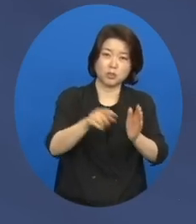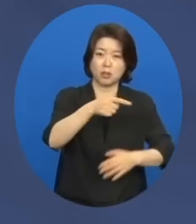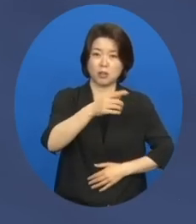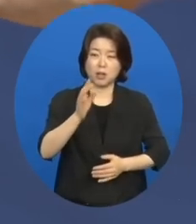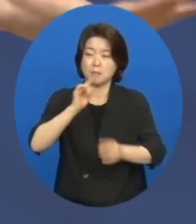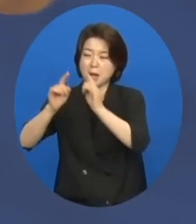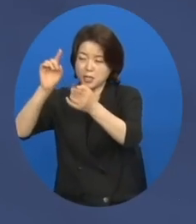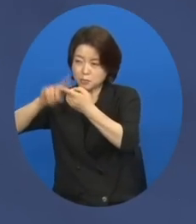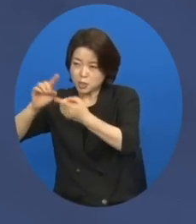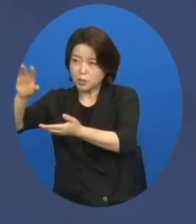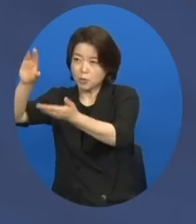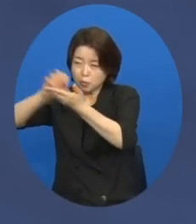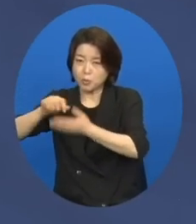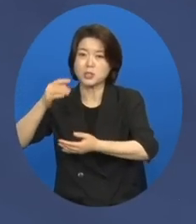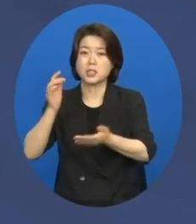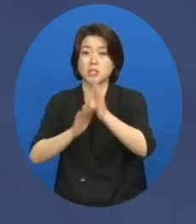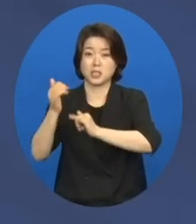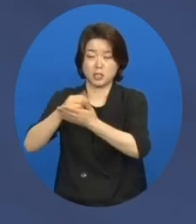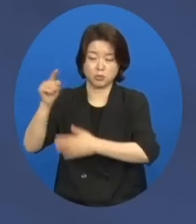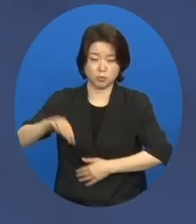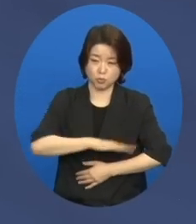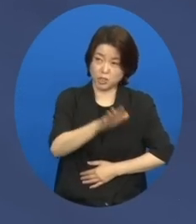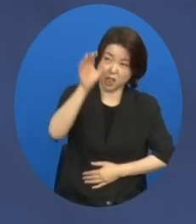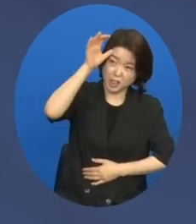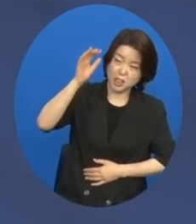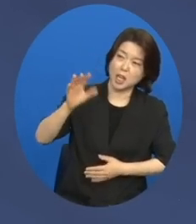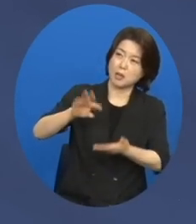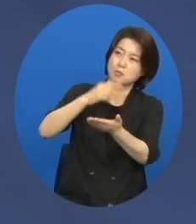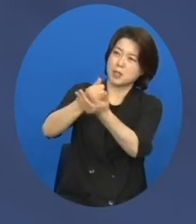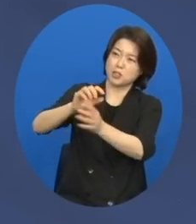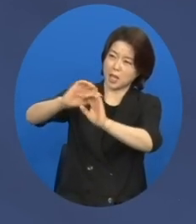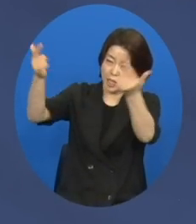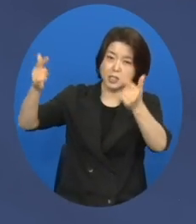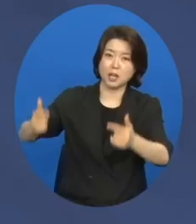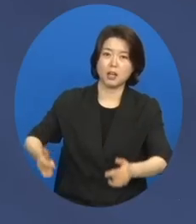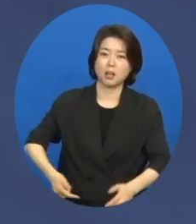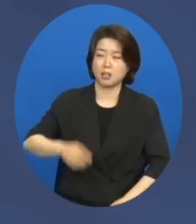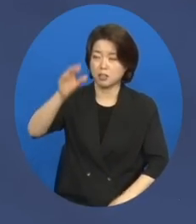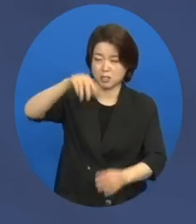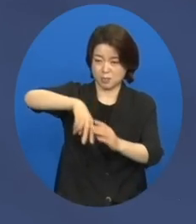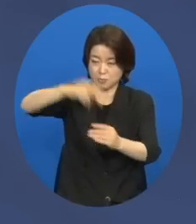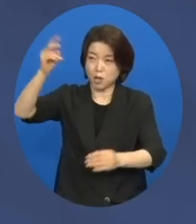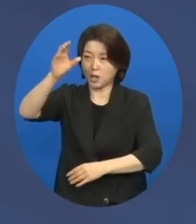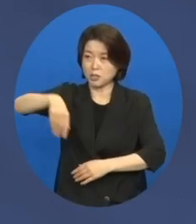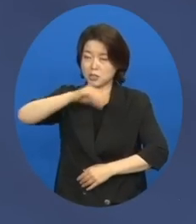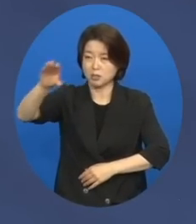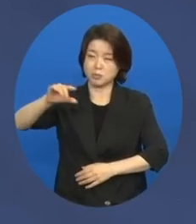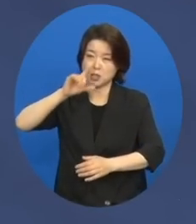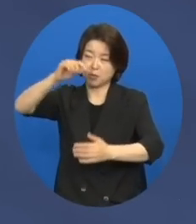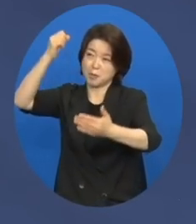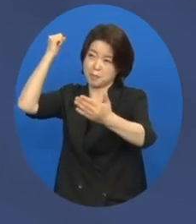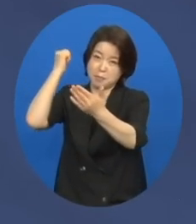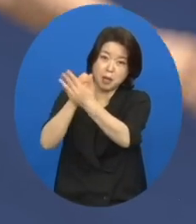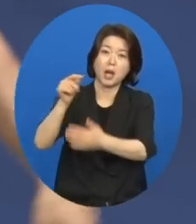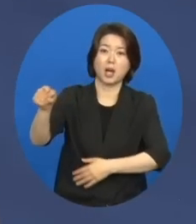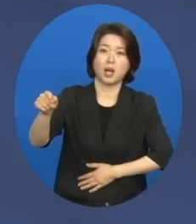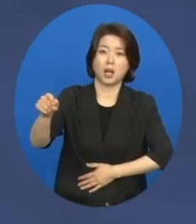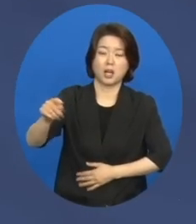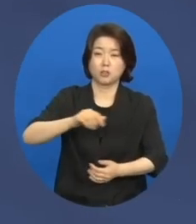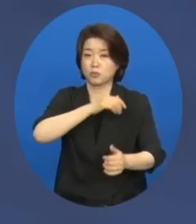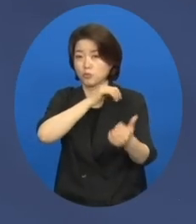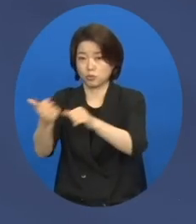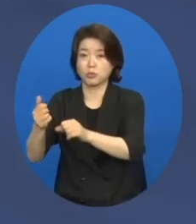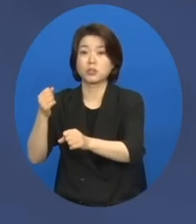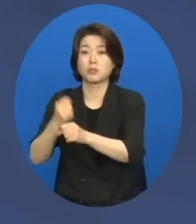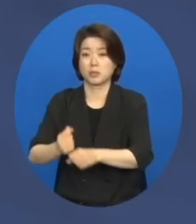너는 우리가 기대하는 메시아가 아니야 하고 십자가에 뻘거벗겨 그들의 손으로 못 박아 죽였습니다.